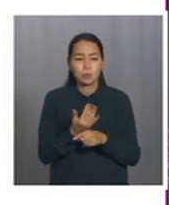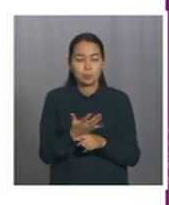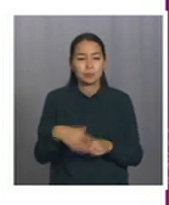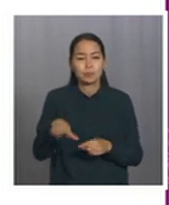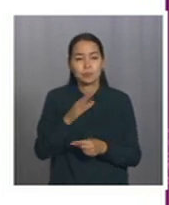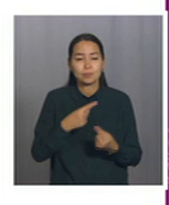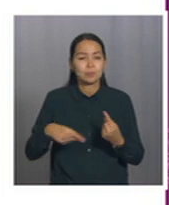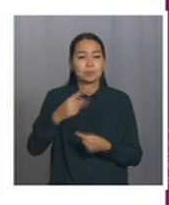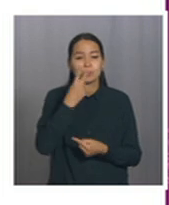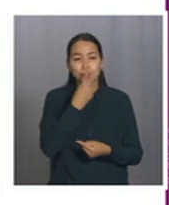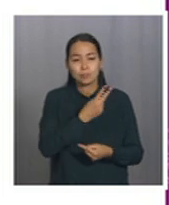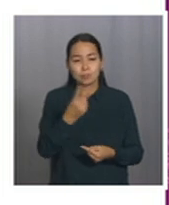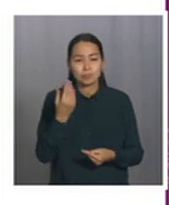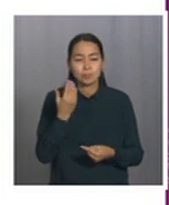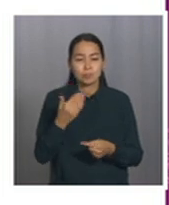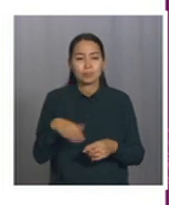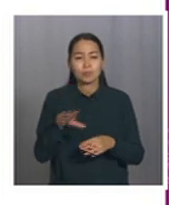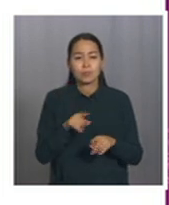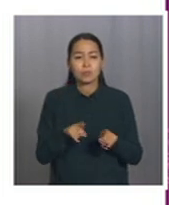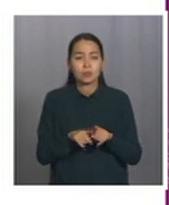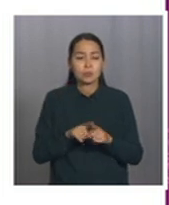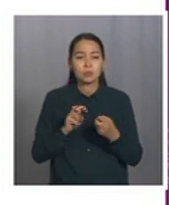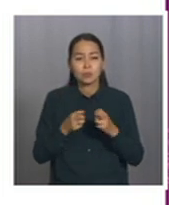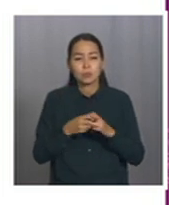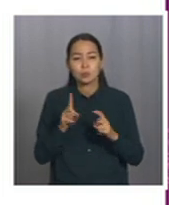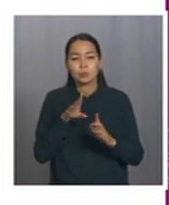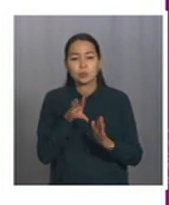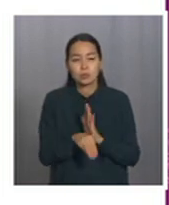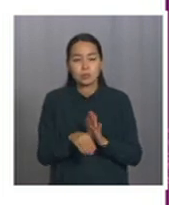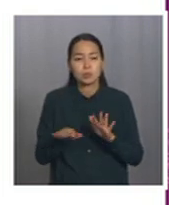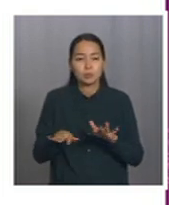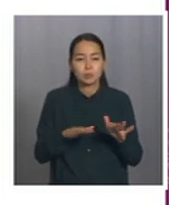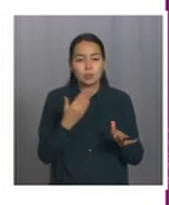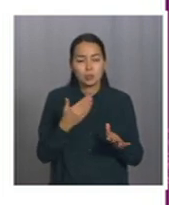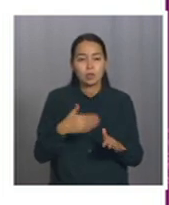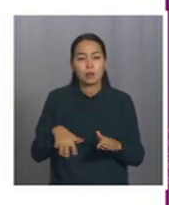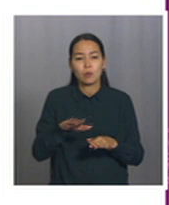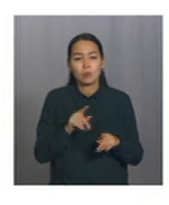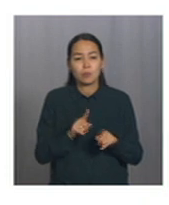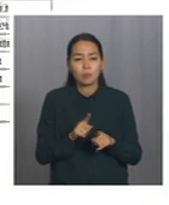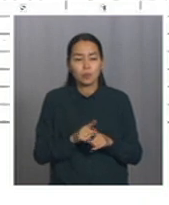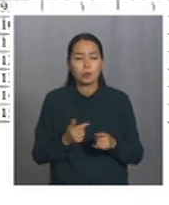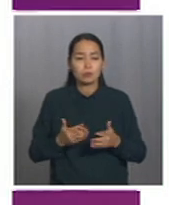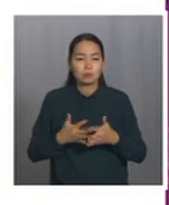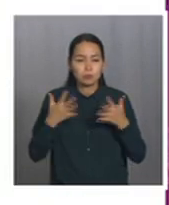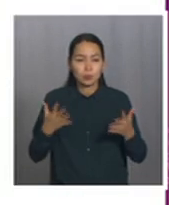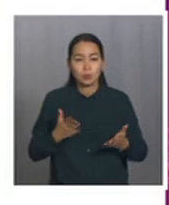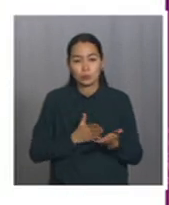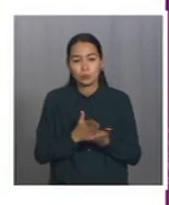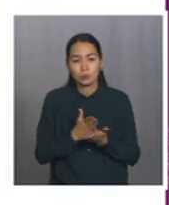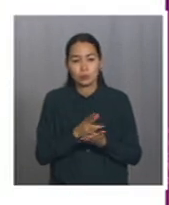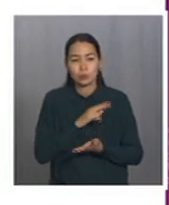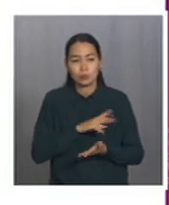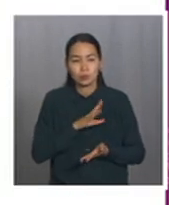көріп, мігірсіз қозғалысқа қосып берген ердегінің ерлеріндей ерен тұлға.